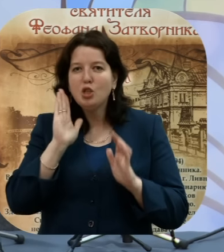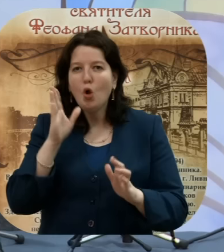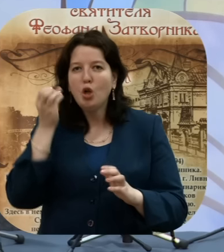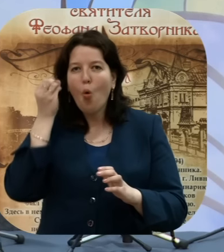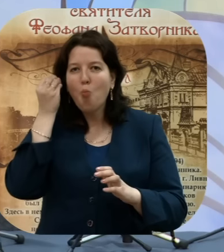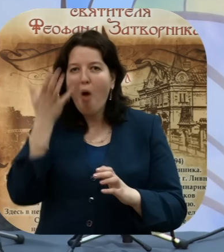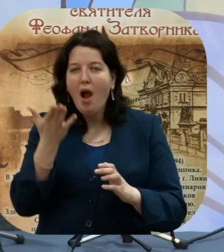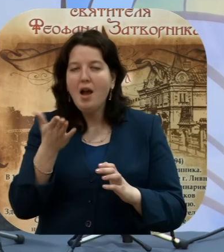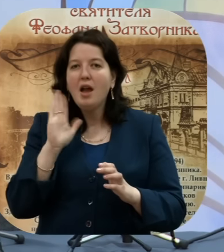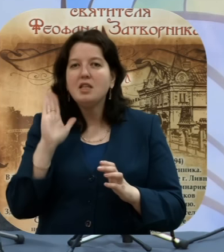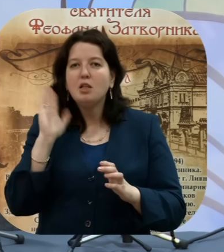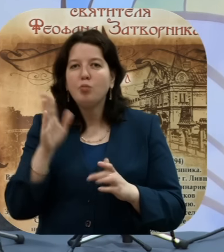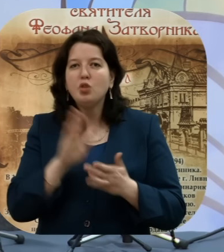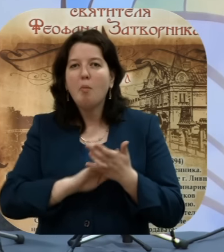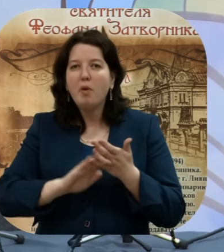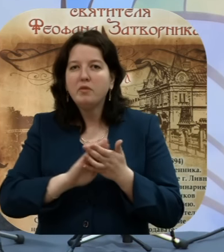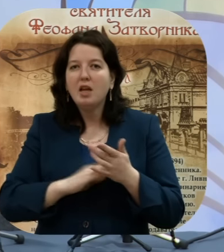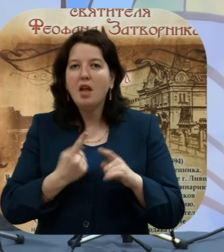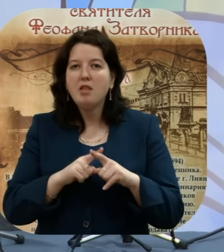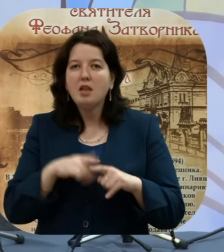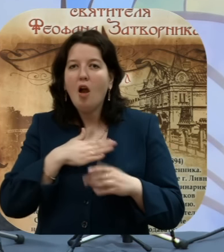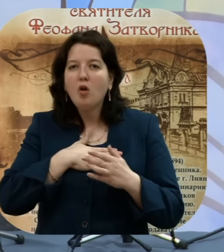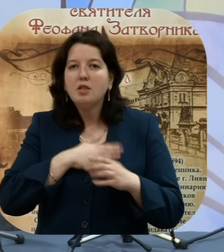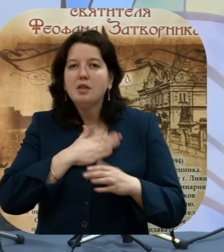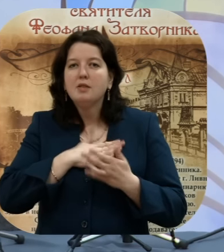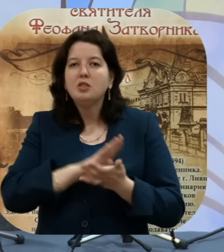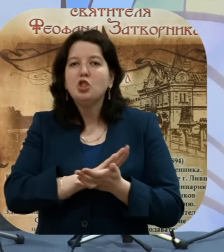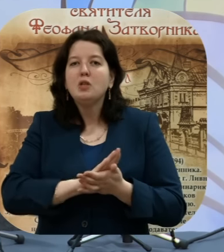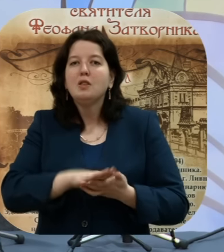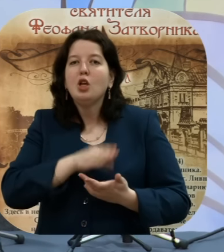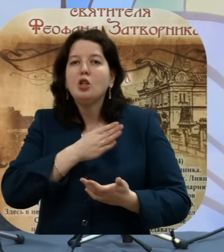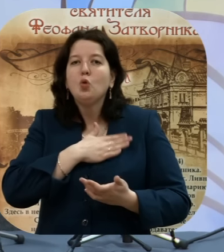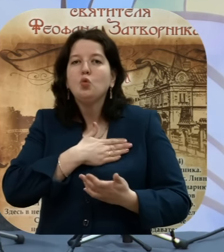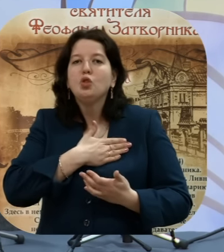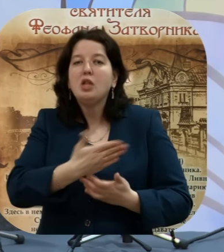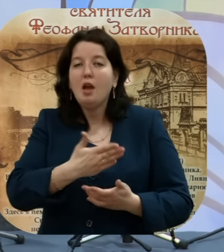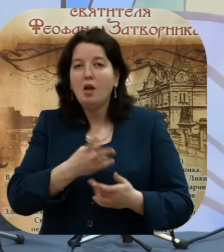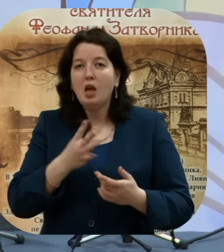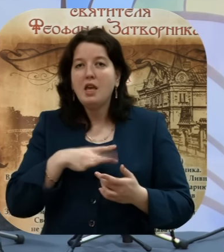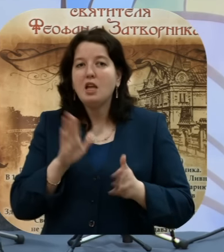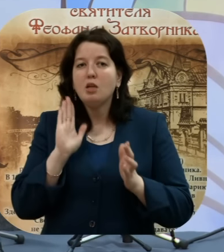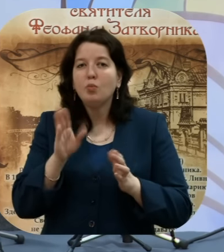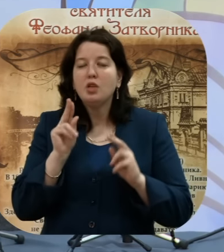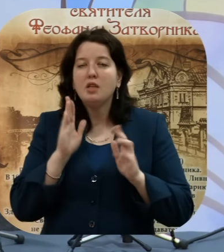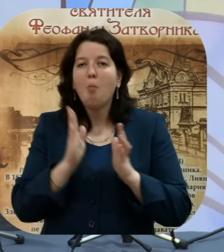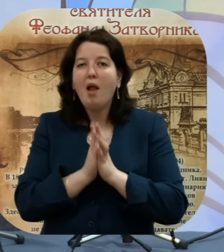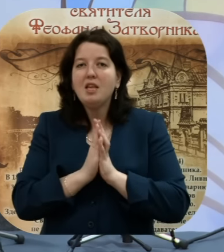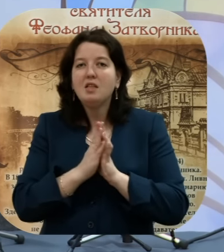если мы будем произносить это от души, то это будет и не только ума, но и сердце.